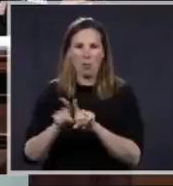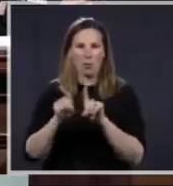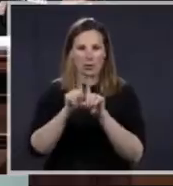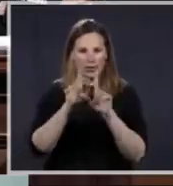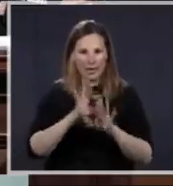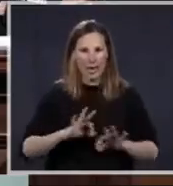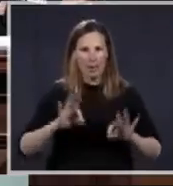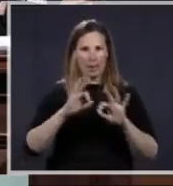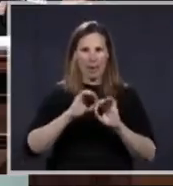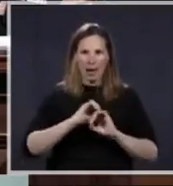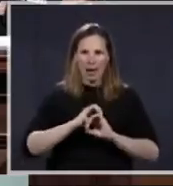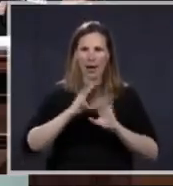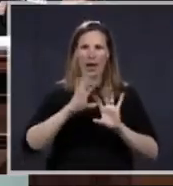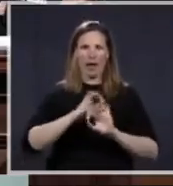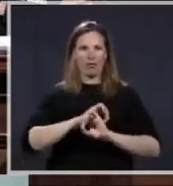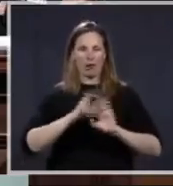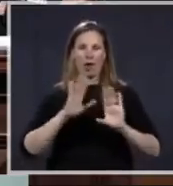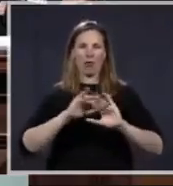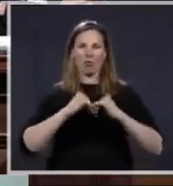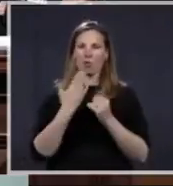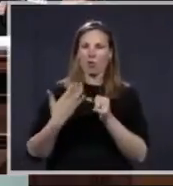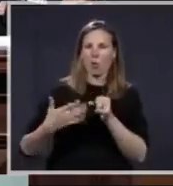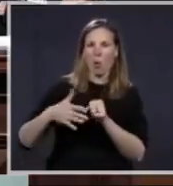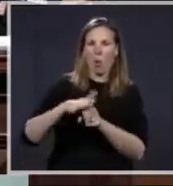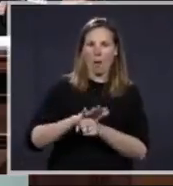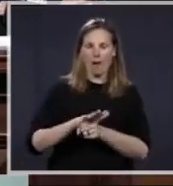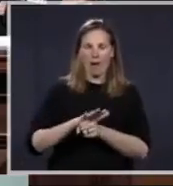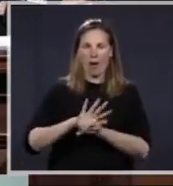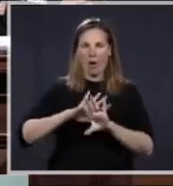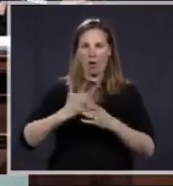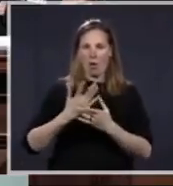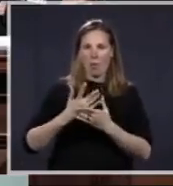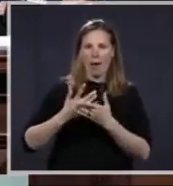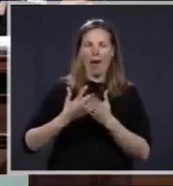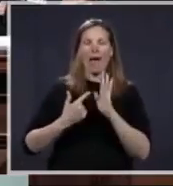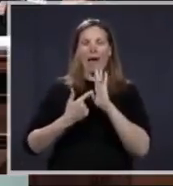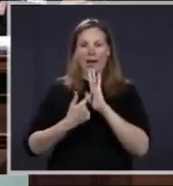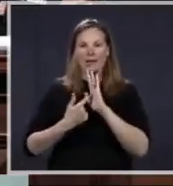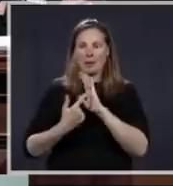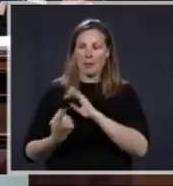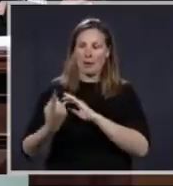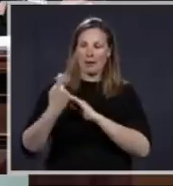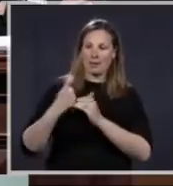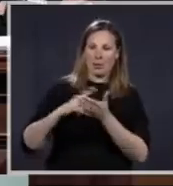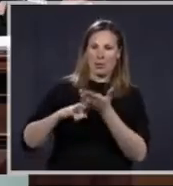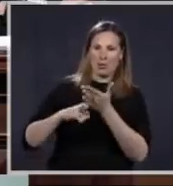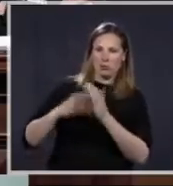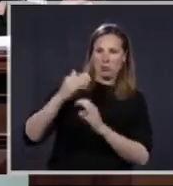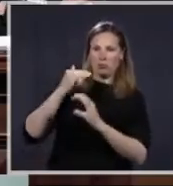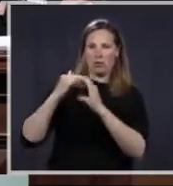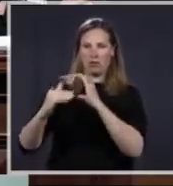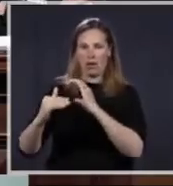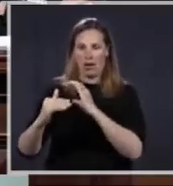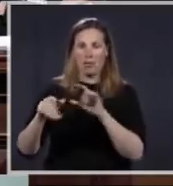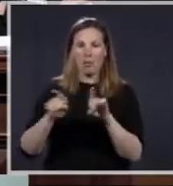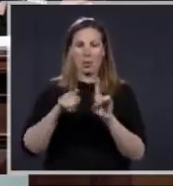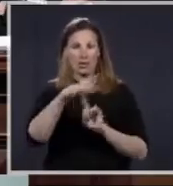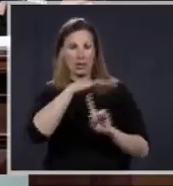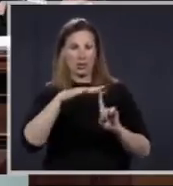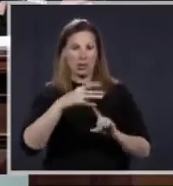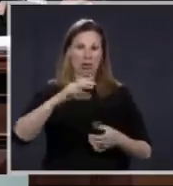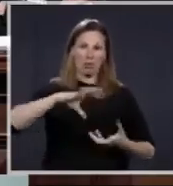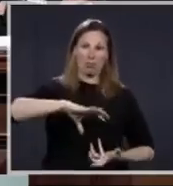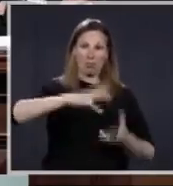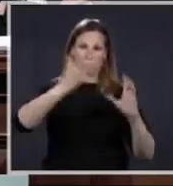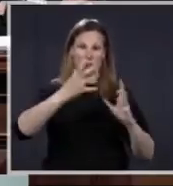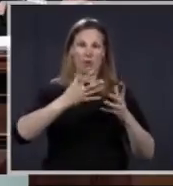night shift around 200 people gathering at a park in Rosemont, and they were not wearing masks. And then she said,